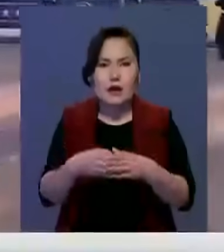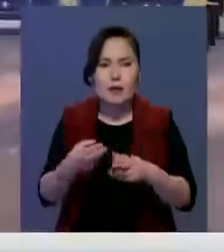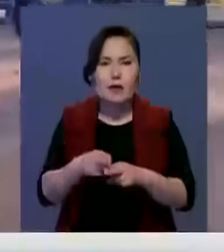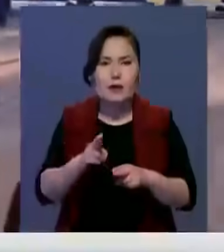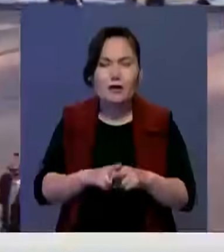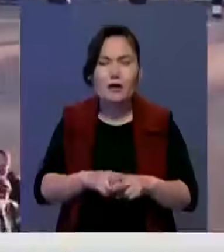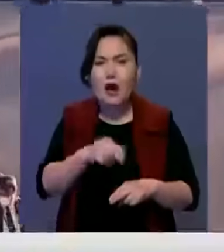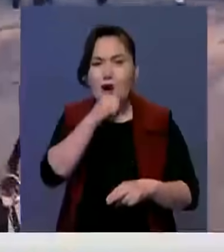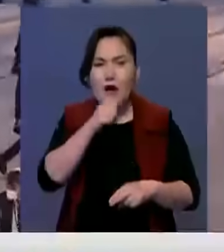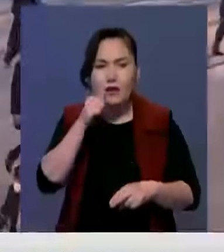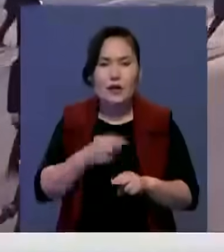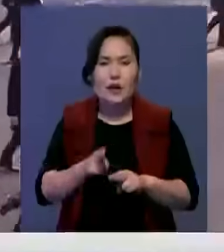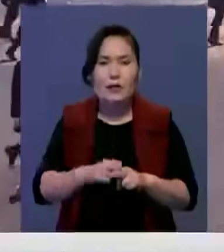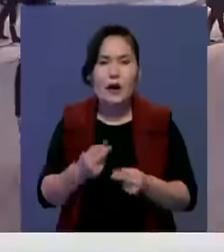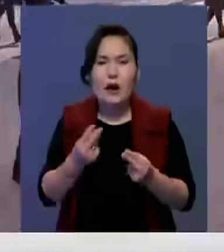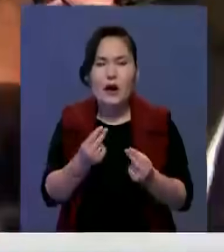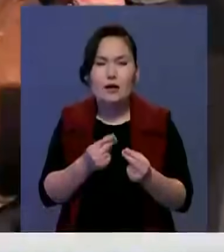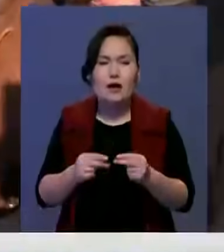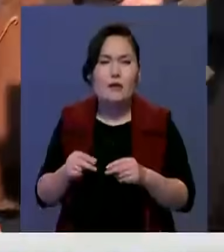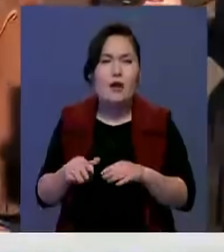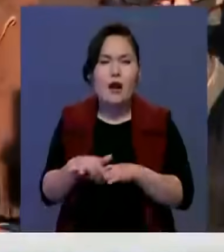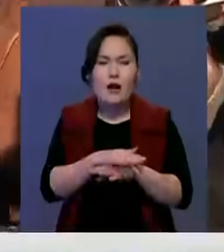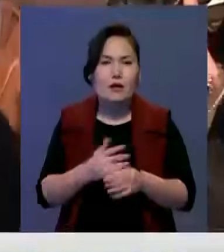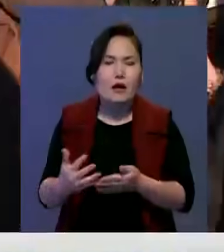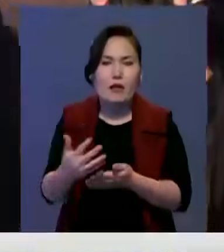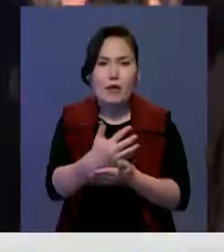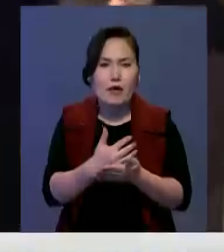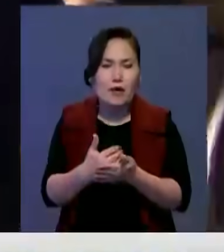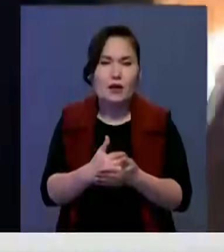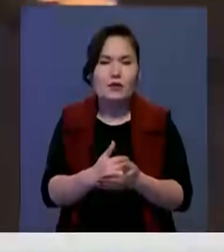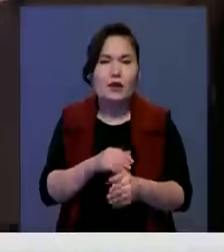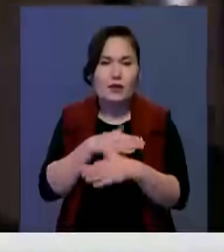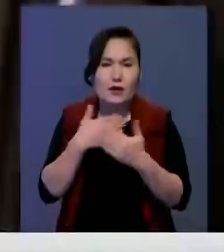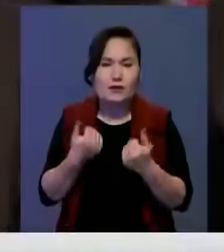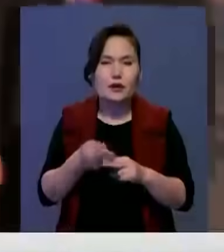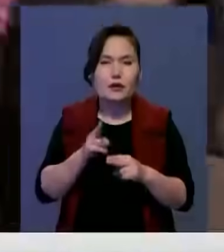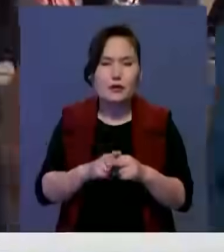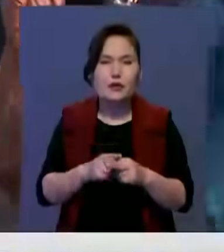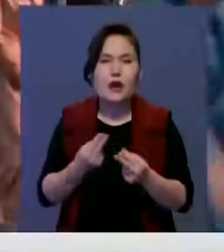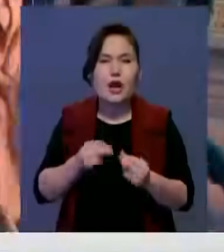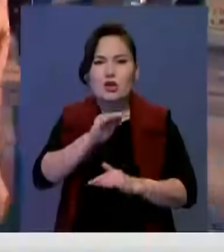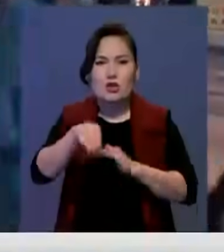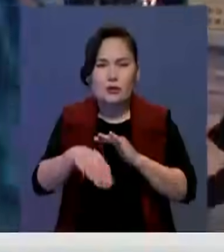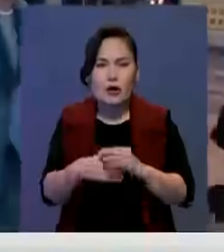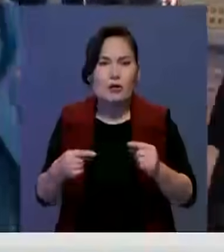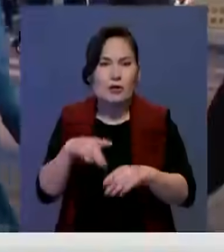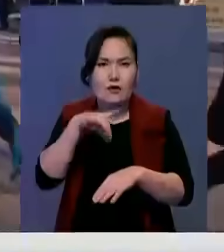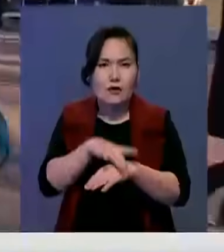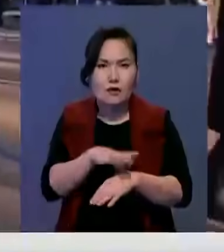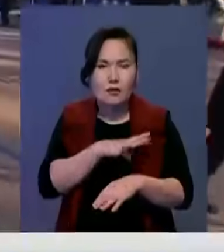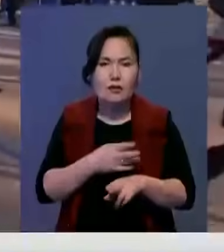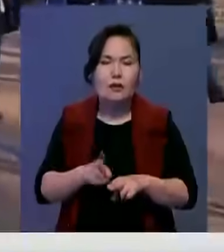дейін анонимді көздерден ақшалай жәрдем алуды сынап келген еді. Олар бұл амал жемқорлыққа жатады деп қарсы болған.